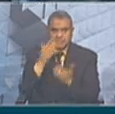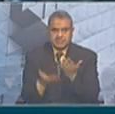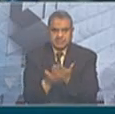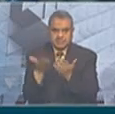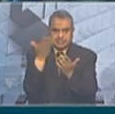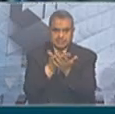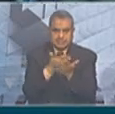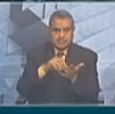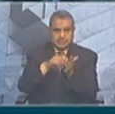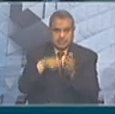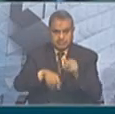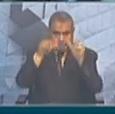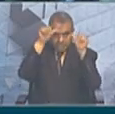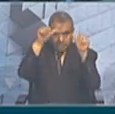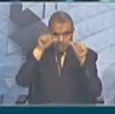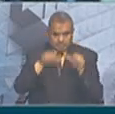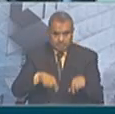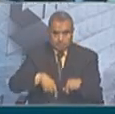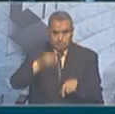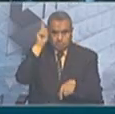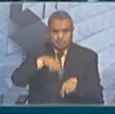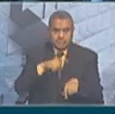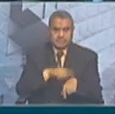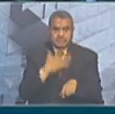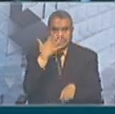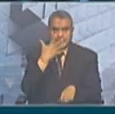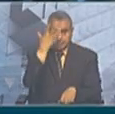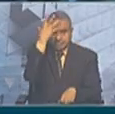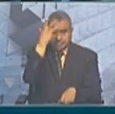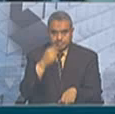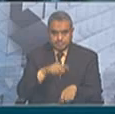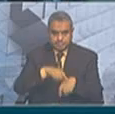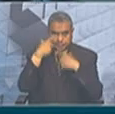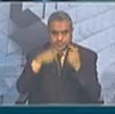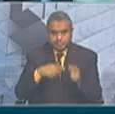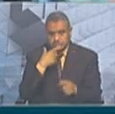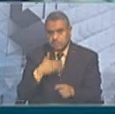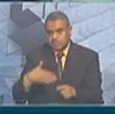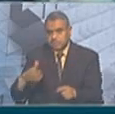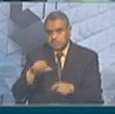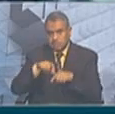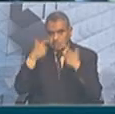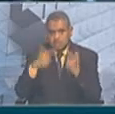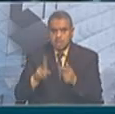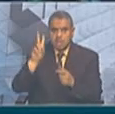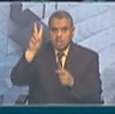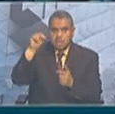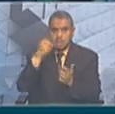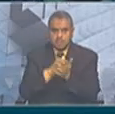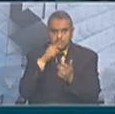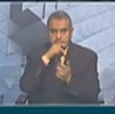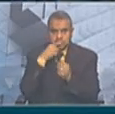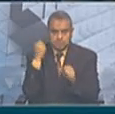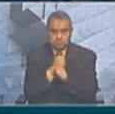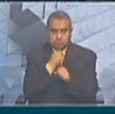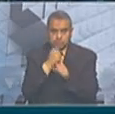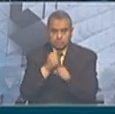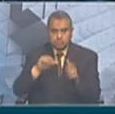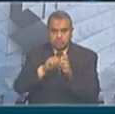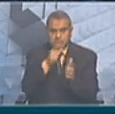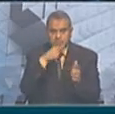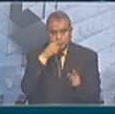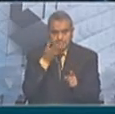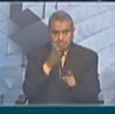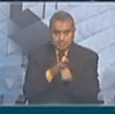أكد أنه سيعلن في الخامسة من مساء اليوم بتوقيت شرق الولايات المتحدة عن خياره لشغل المركز